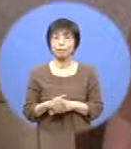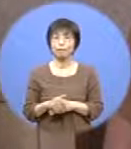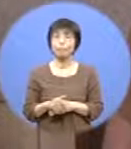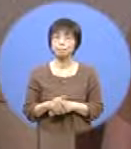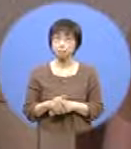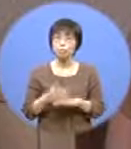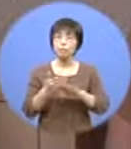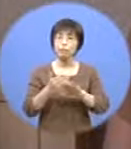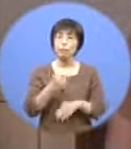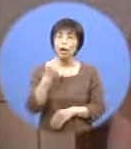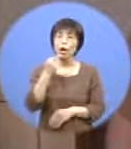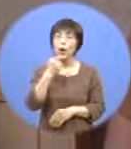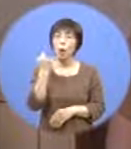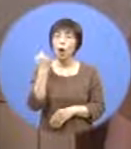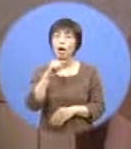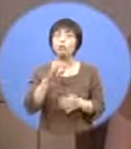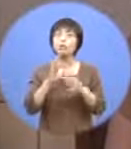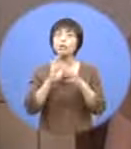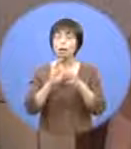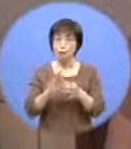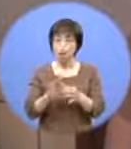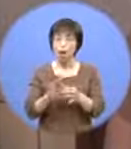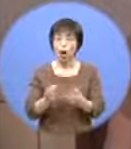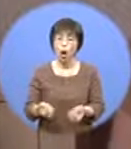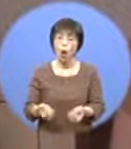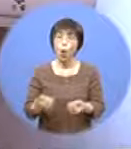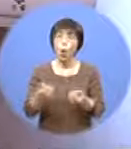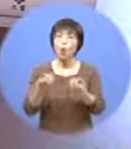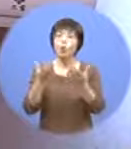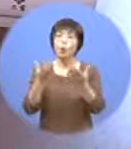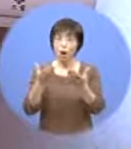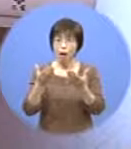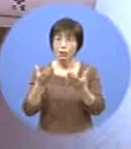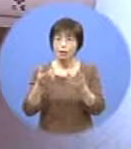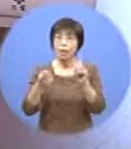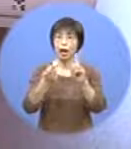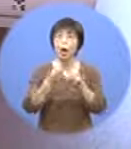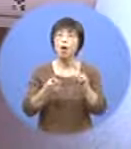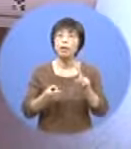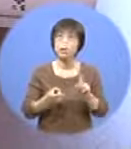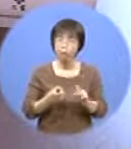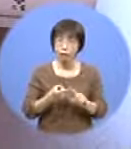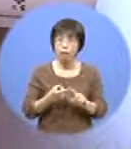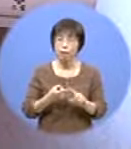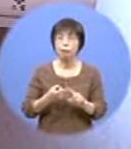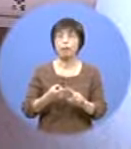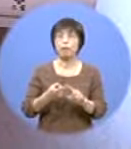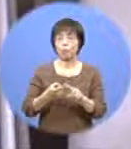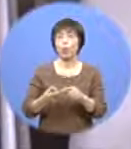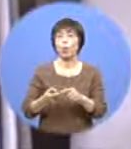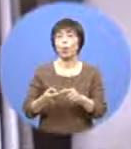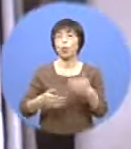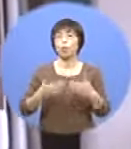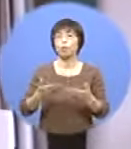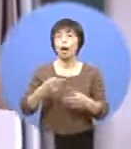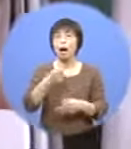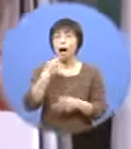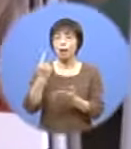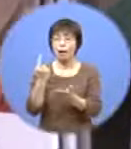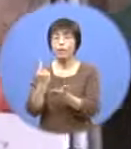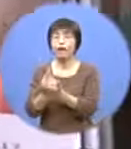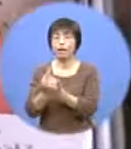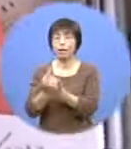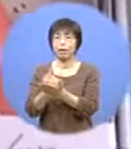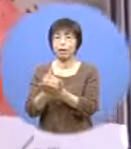あと紅白ですので、いろんなあのお祝い事の場面とかでも、はい、ご好評いただいております。赤ばっかりとか、例